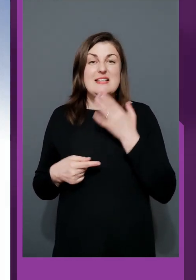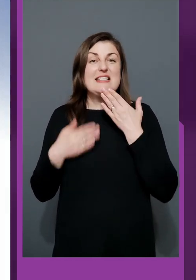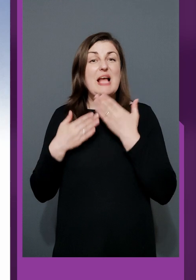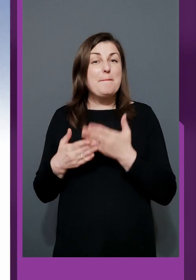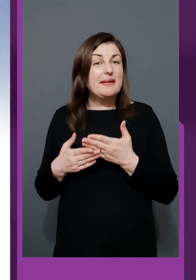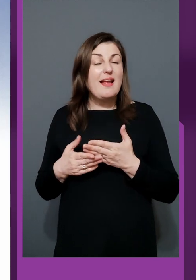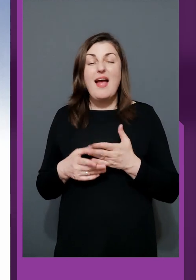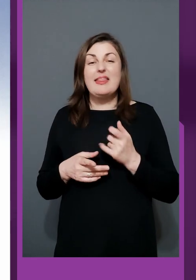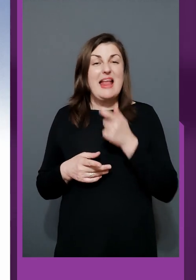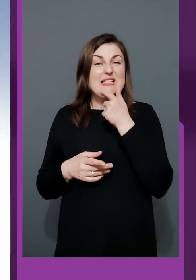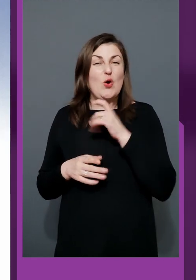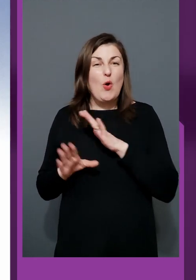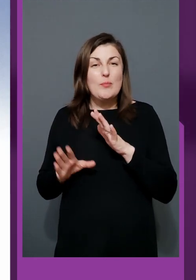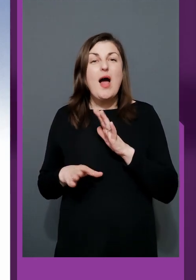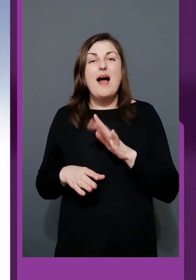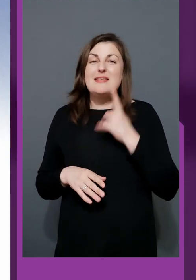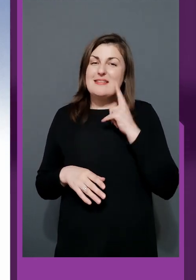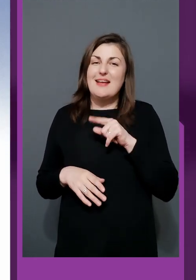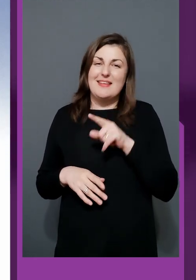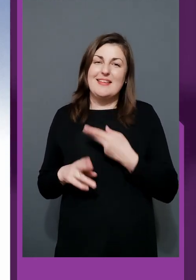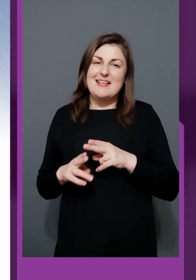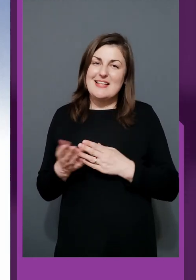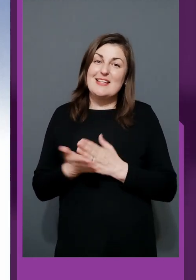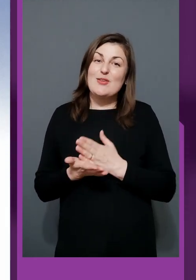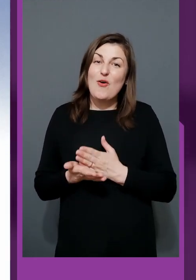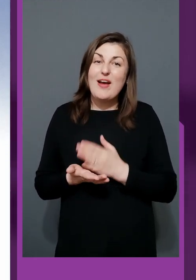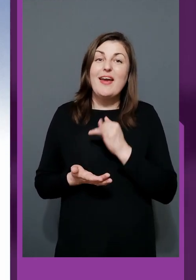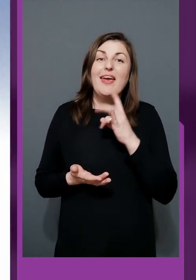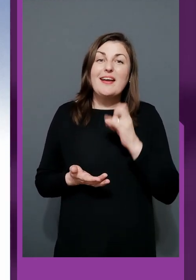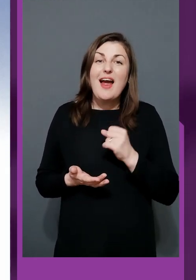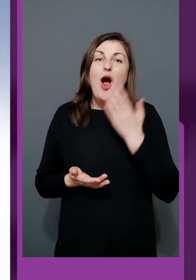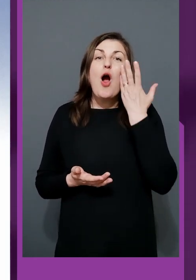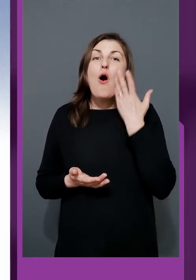запитаю не скромно але тому що знаю що ти на це заслуговуєш ро кокули